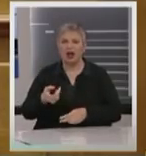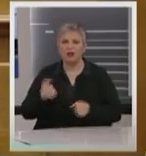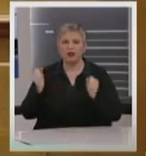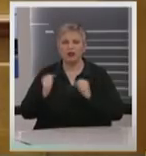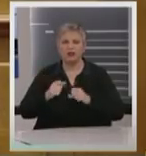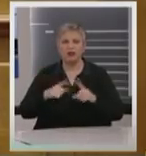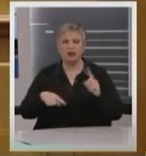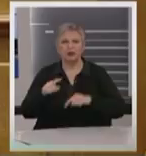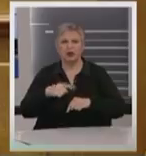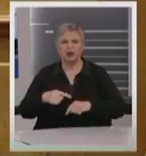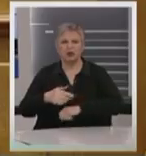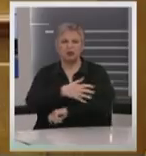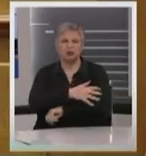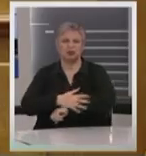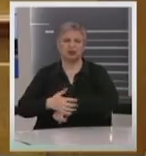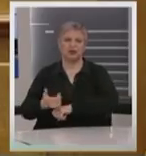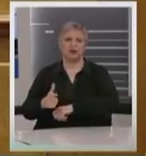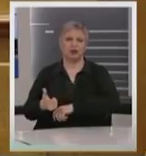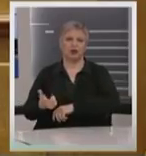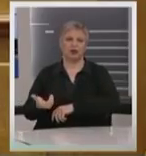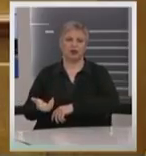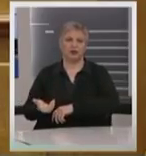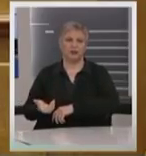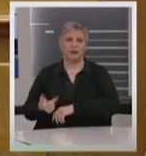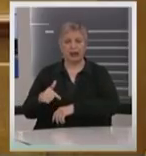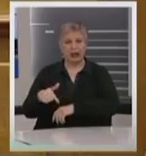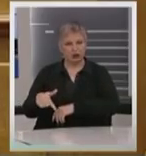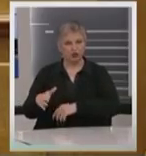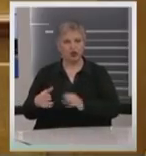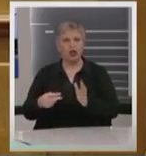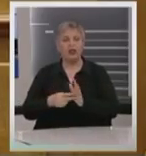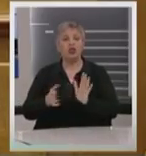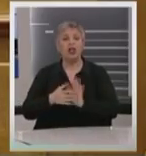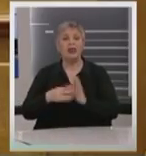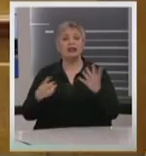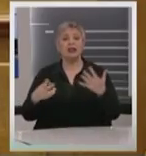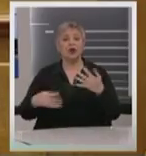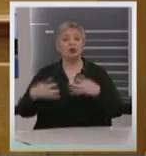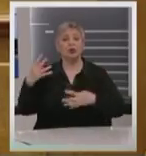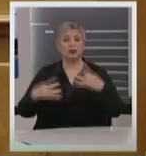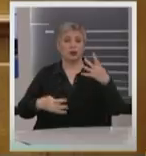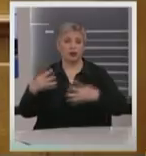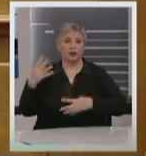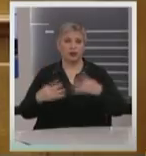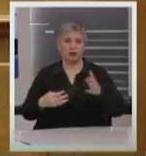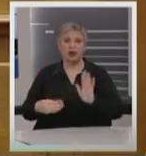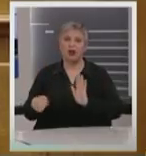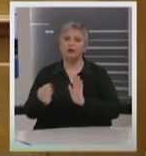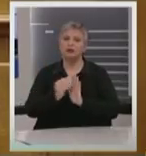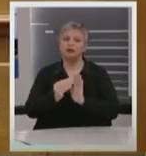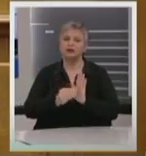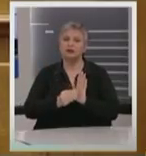θέση, τους πιο αδύναμους. Και βέβαια στο νέο προϋπολογισμό του 2018, για να μην ξεχνιόμαστε, υπάρχουν πρόσθετα